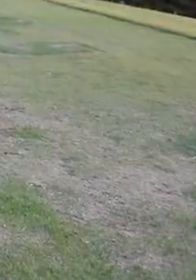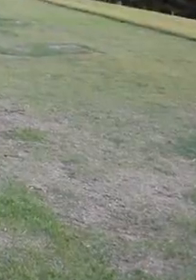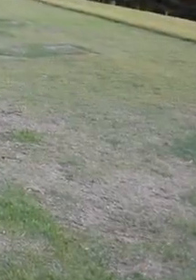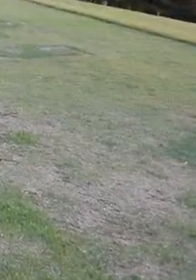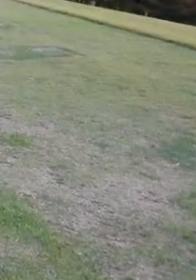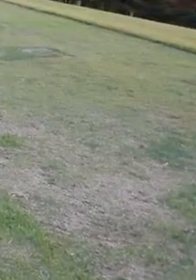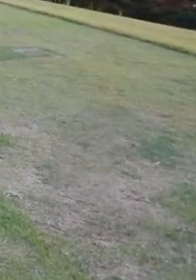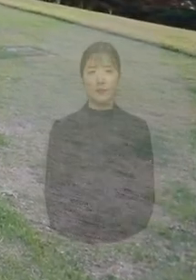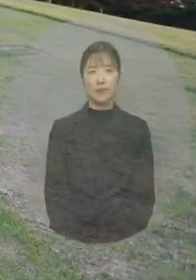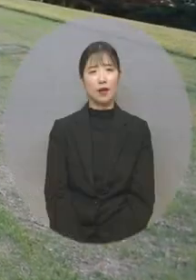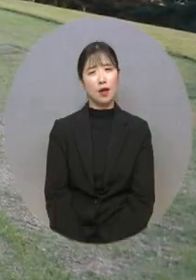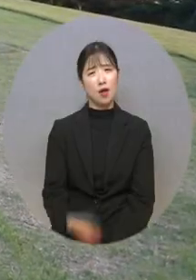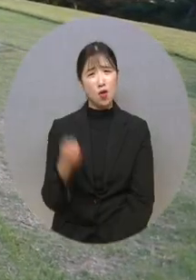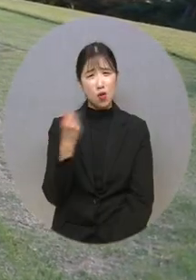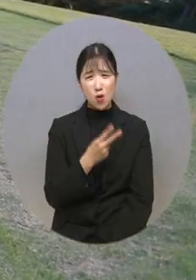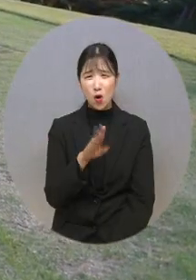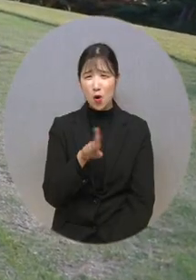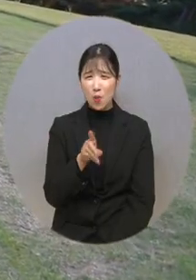벙커 거 같은데.